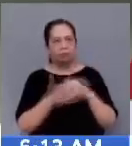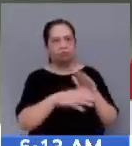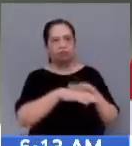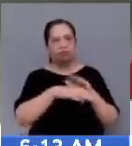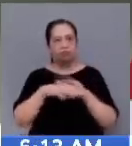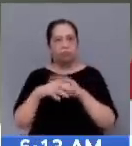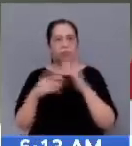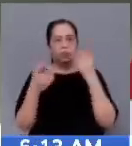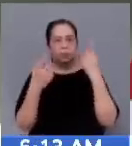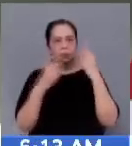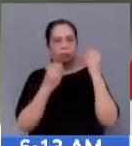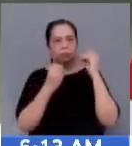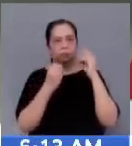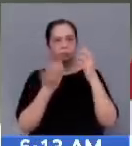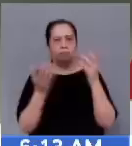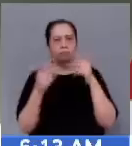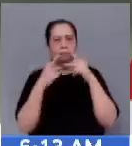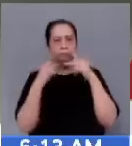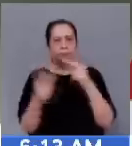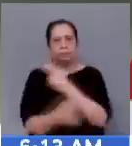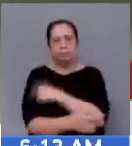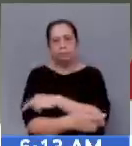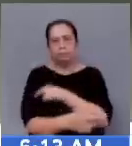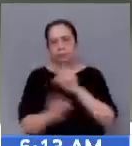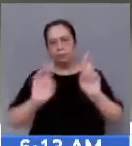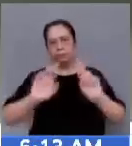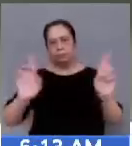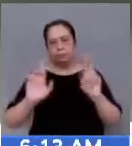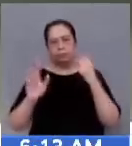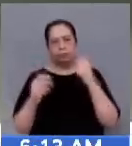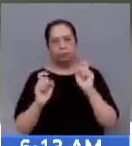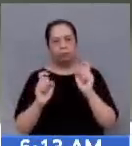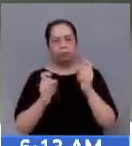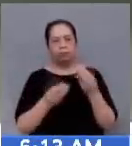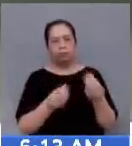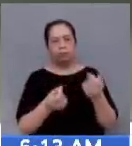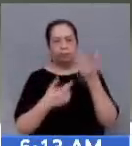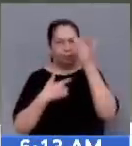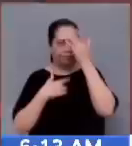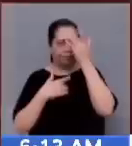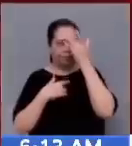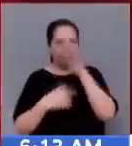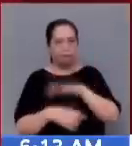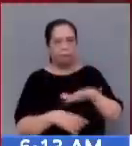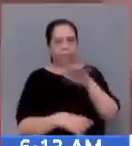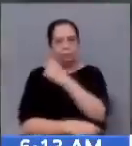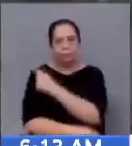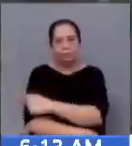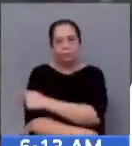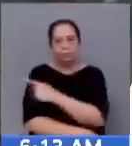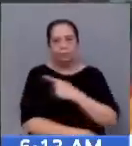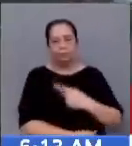mga pampublikong ospital para sa agarang paggamot sa mga pasyente.